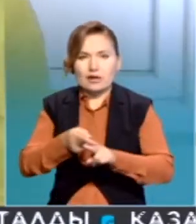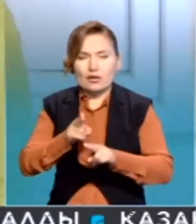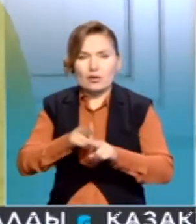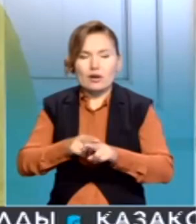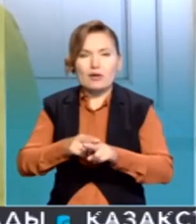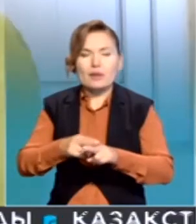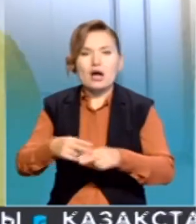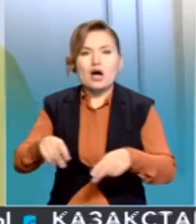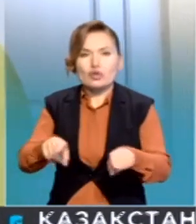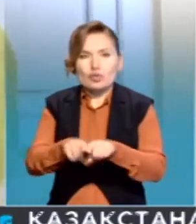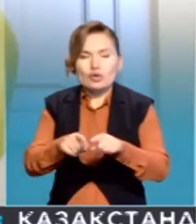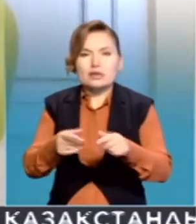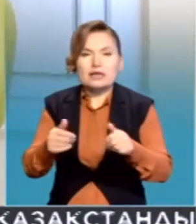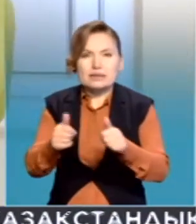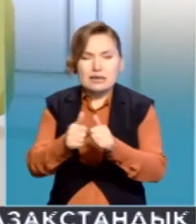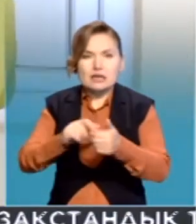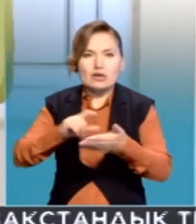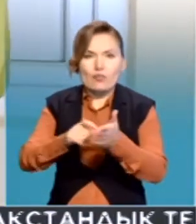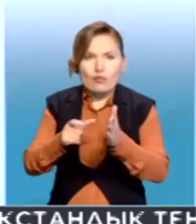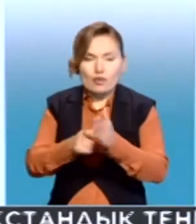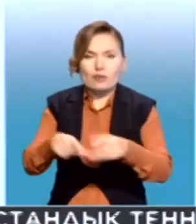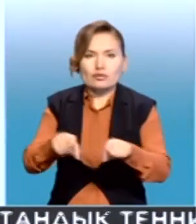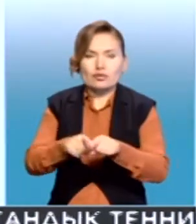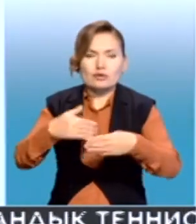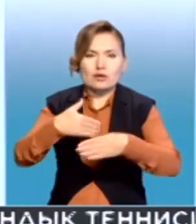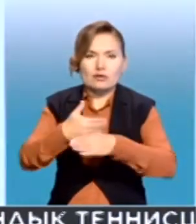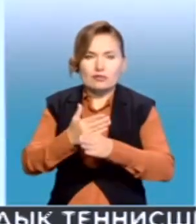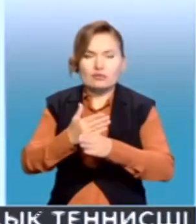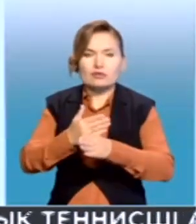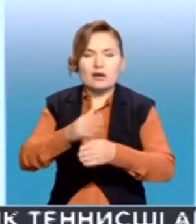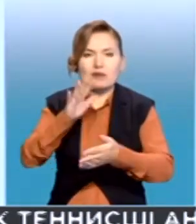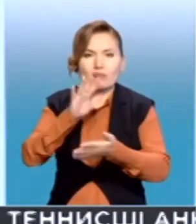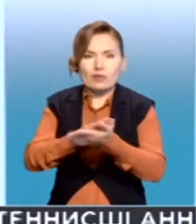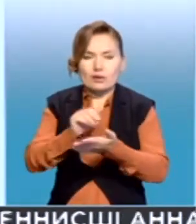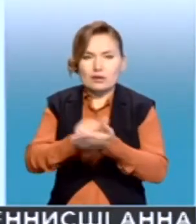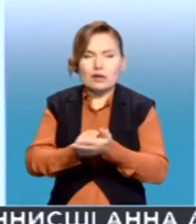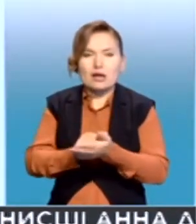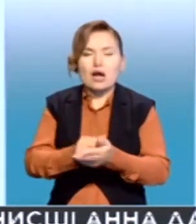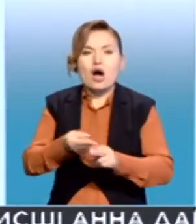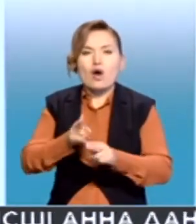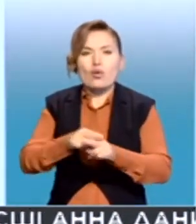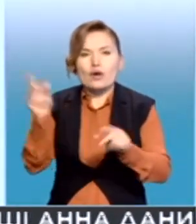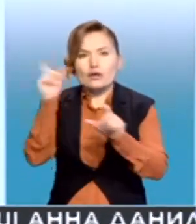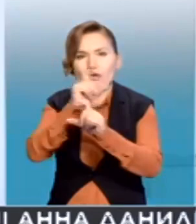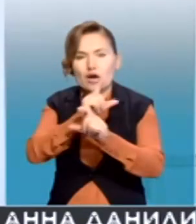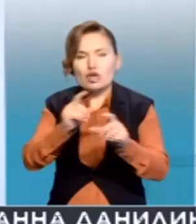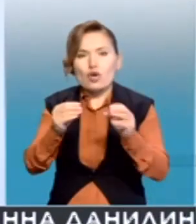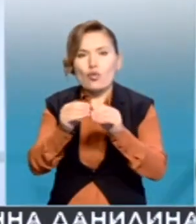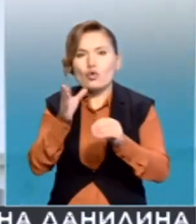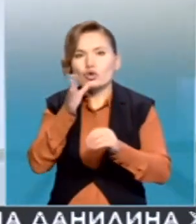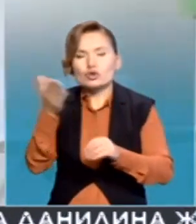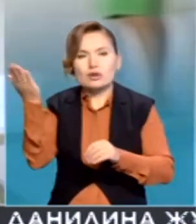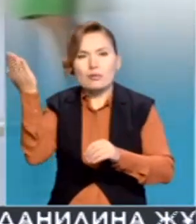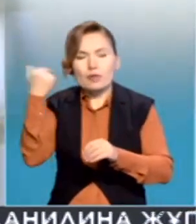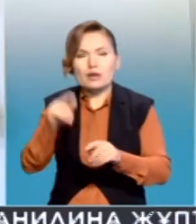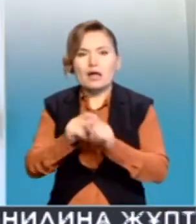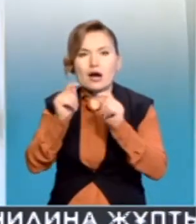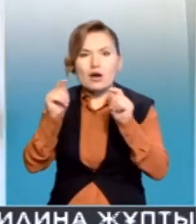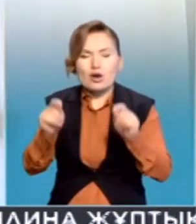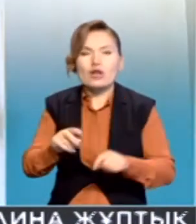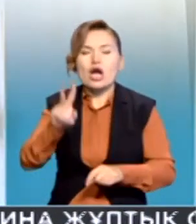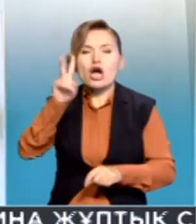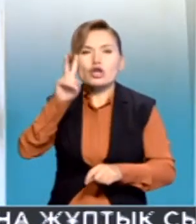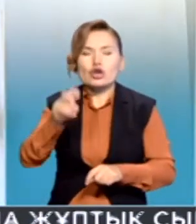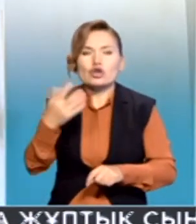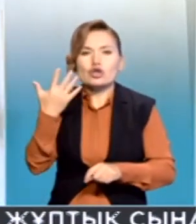мына бөлмөдө өстөп, мына чашылгандар аз. Абылхан Қастеев атындағы орта мектебі 10 жыл бұрын салынған. Солай бола тұра